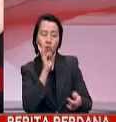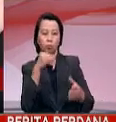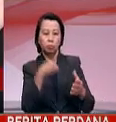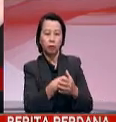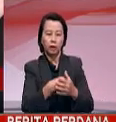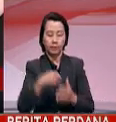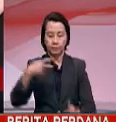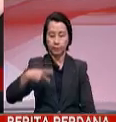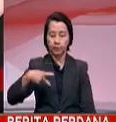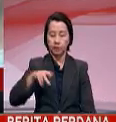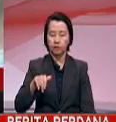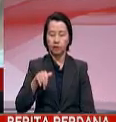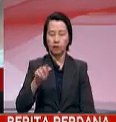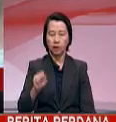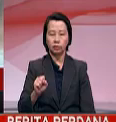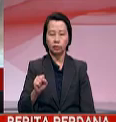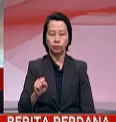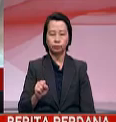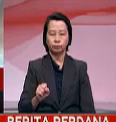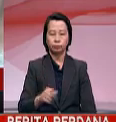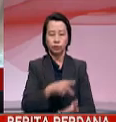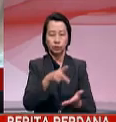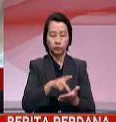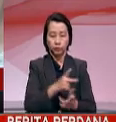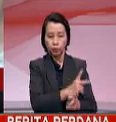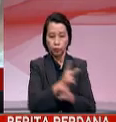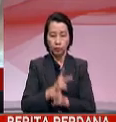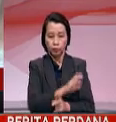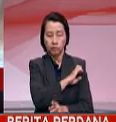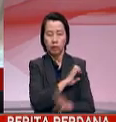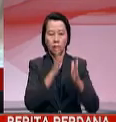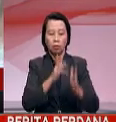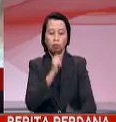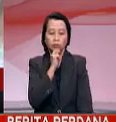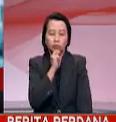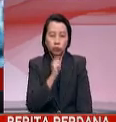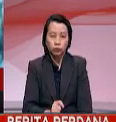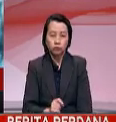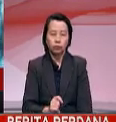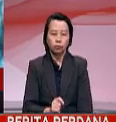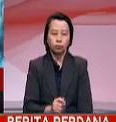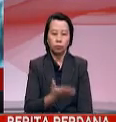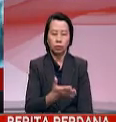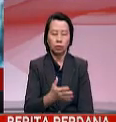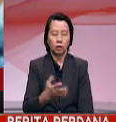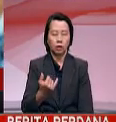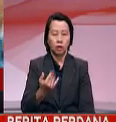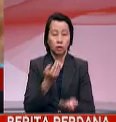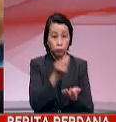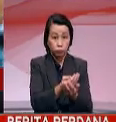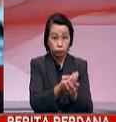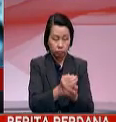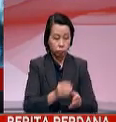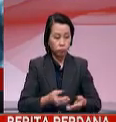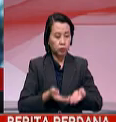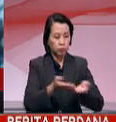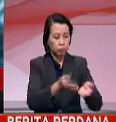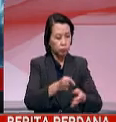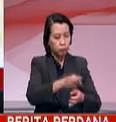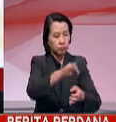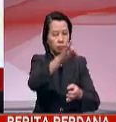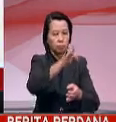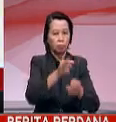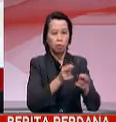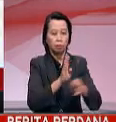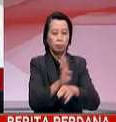sektor PKS. Menurut pemilik Pusat Jagaan Eksklusif Orang Tua, Cik Puan Intan Safinas, inisiatif itu dapat menaikkan semangat